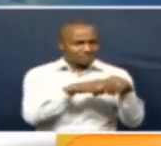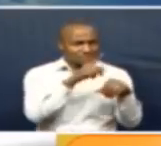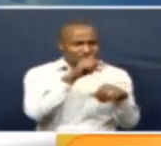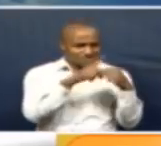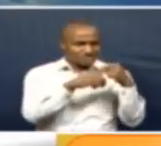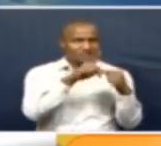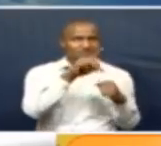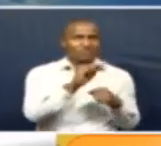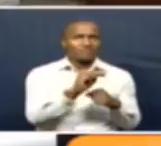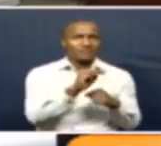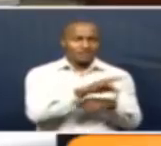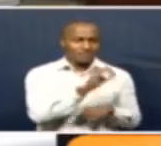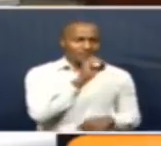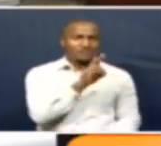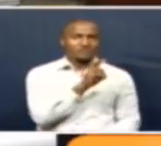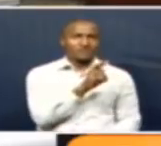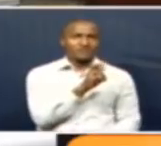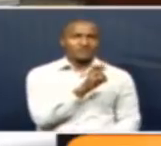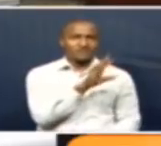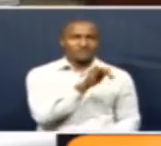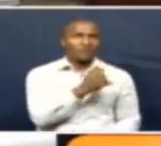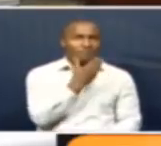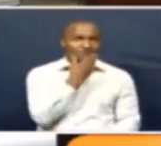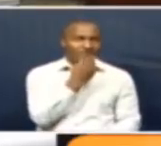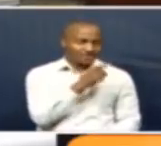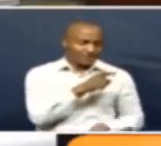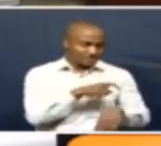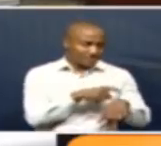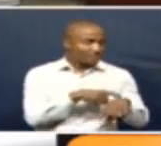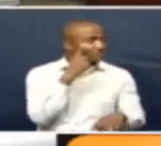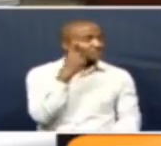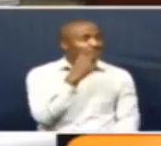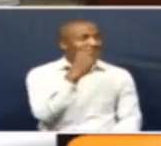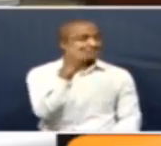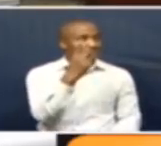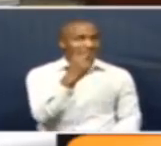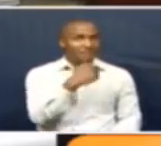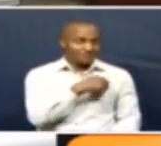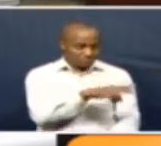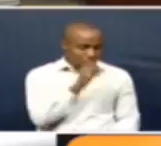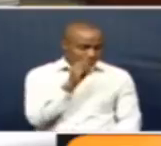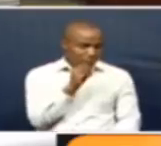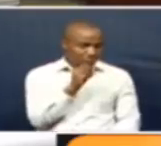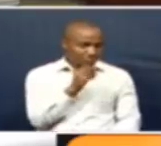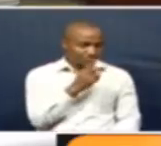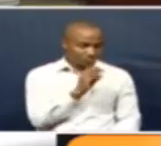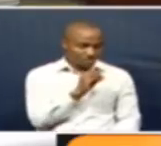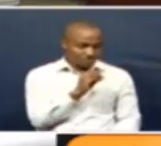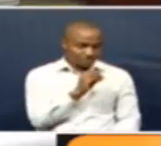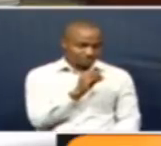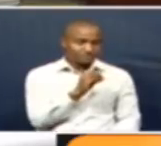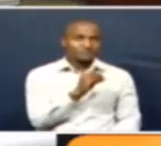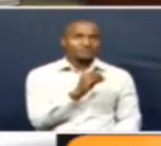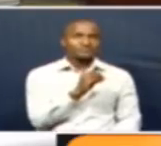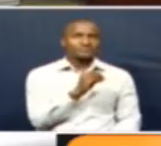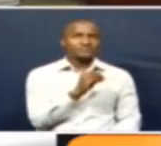nilikuwa nimechukua 20 bob kwa ndandi akiwa amekunywa pombe, alikuwa na makoiz, kwa hivyo nilichukua 20 ya note.